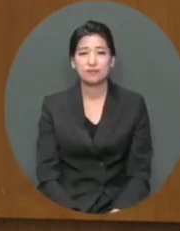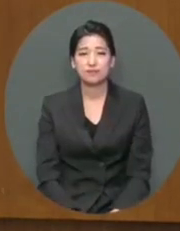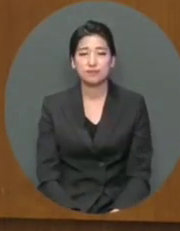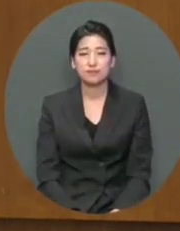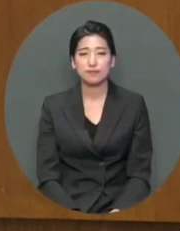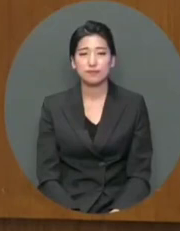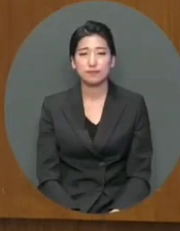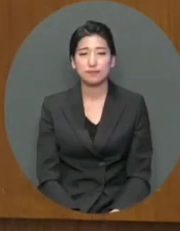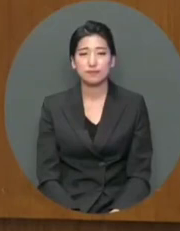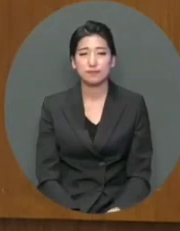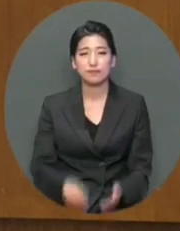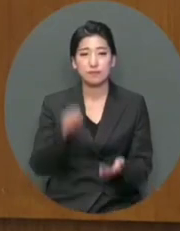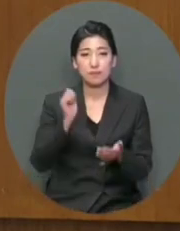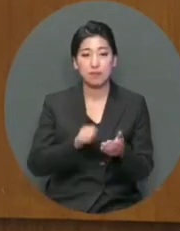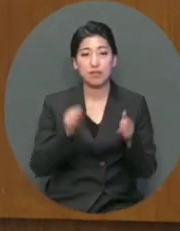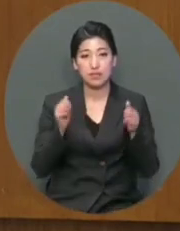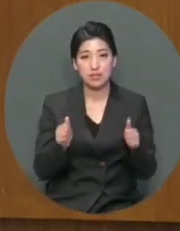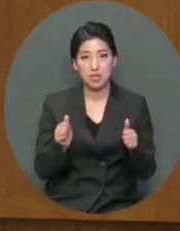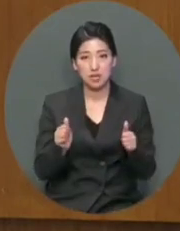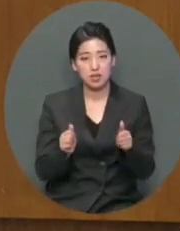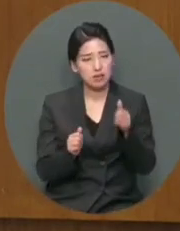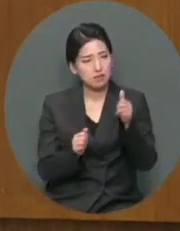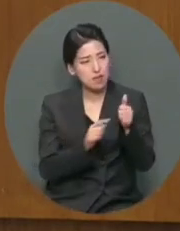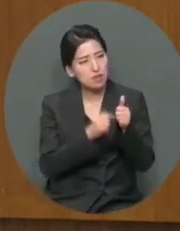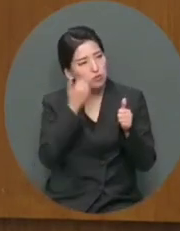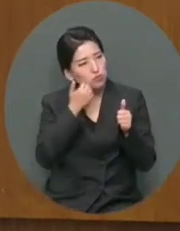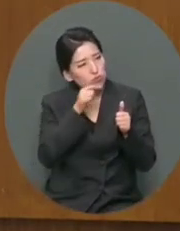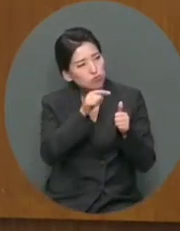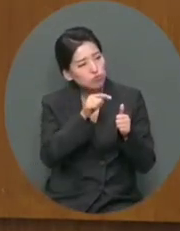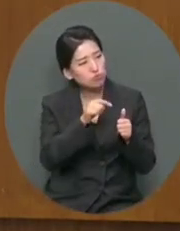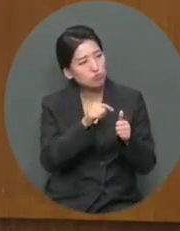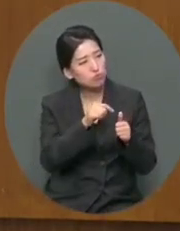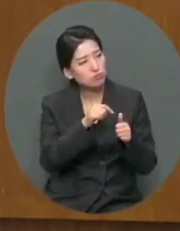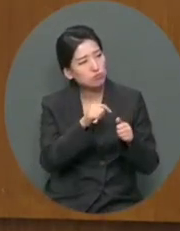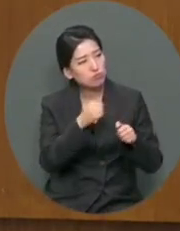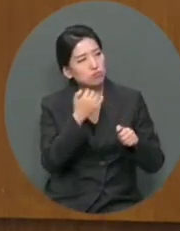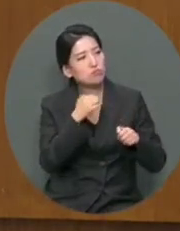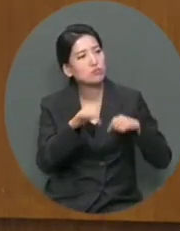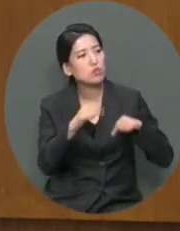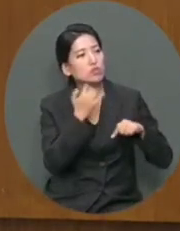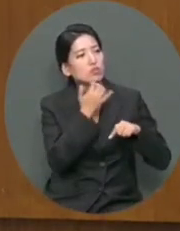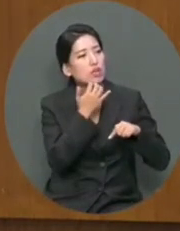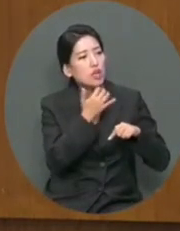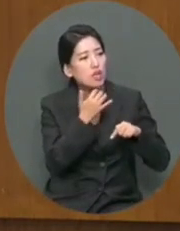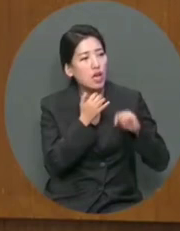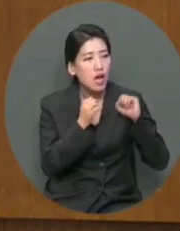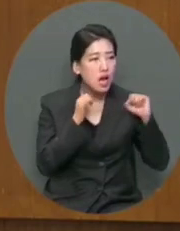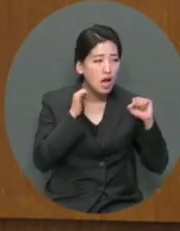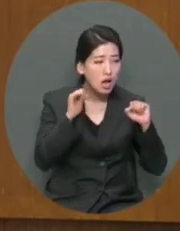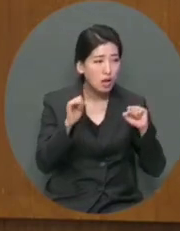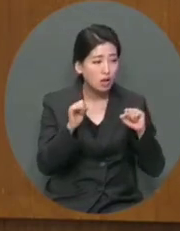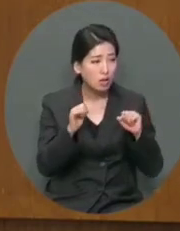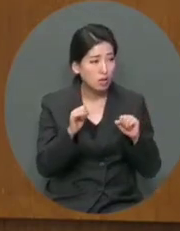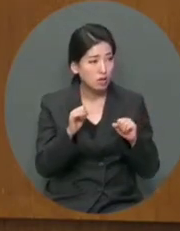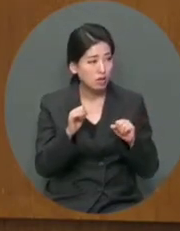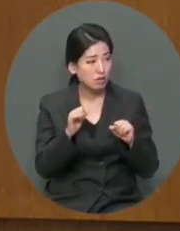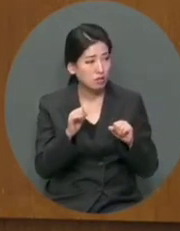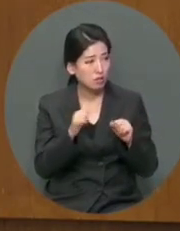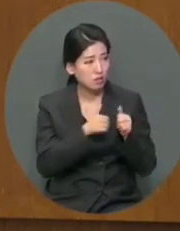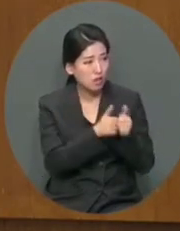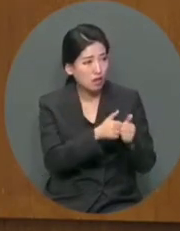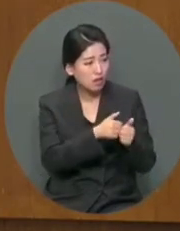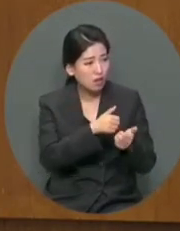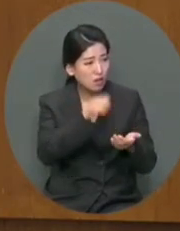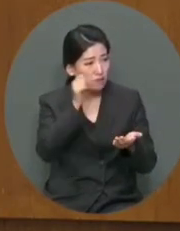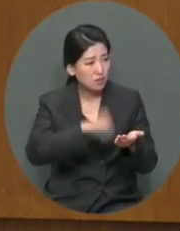재판을 담당하는 판사가 누군인가에 따라서 그 성향에 따라서 결론이 달라질 것이라고 국민들이